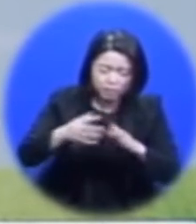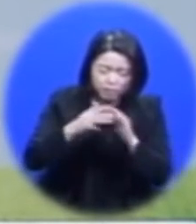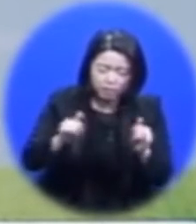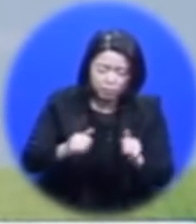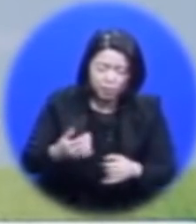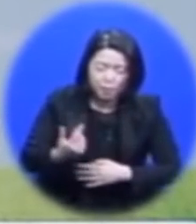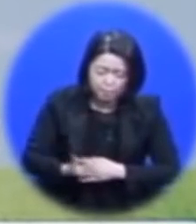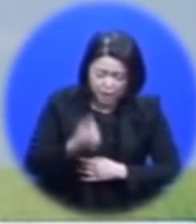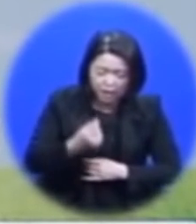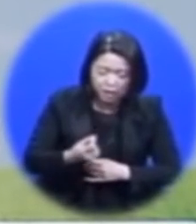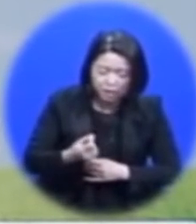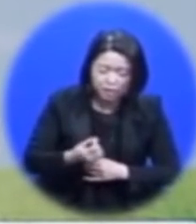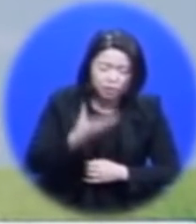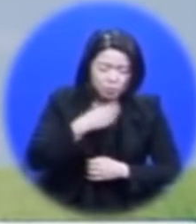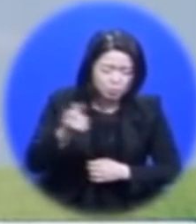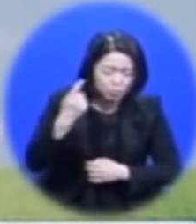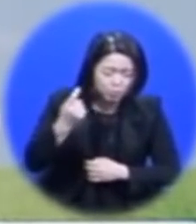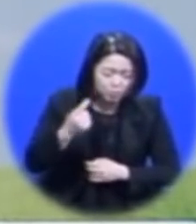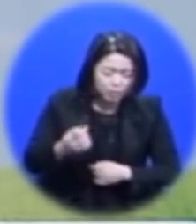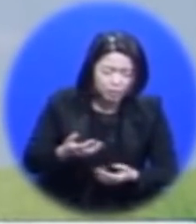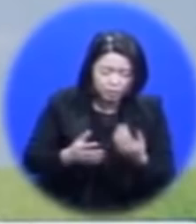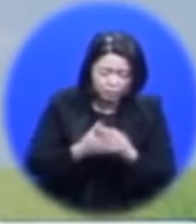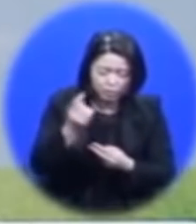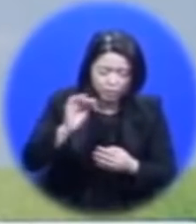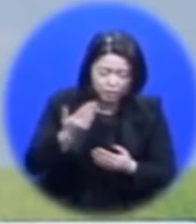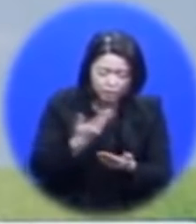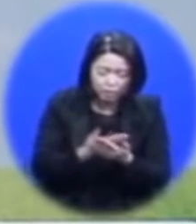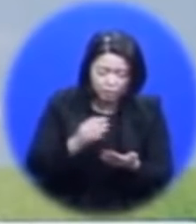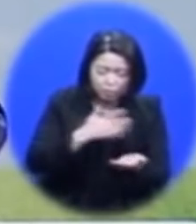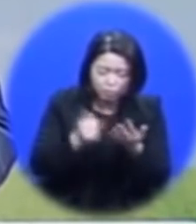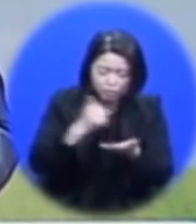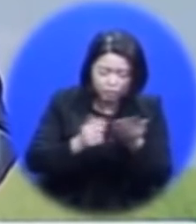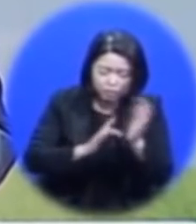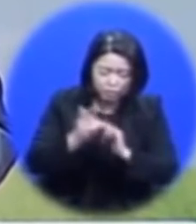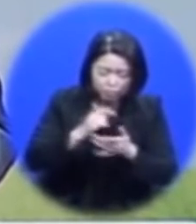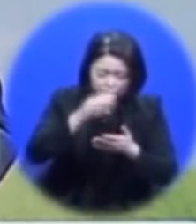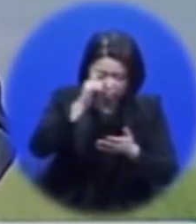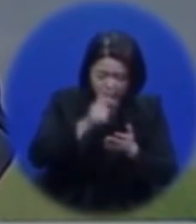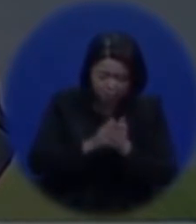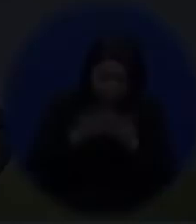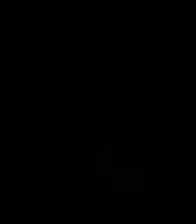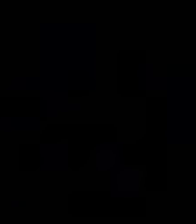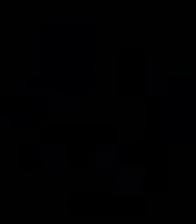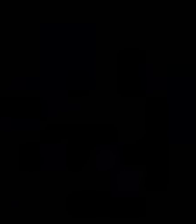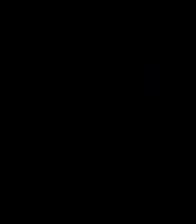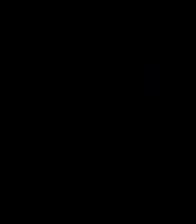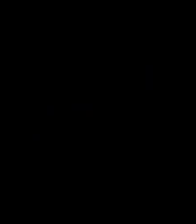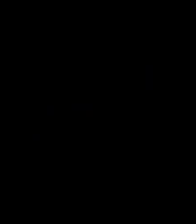주옵소서. 주 예수 그리스도 이름으로 간절히 기도합니다. 아멘.